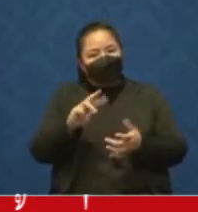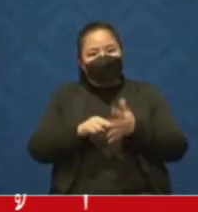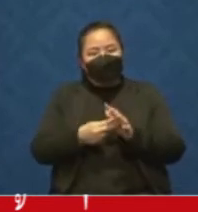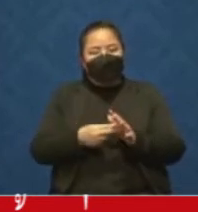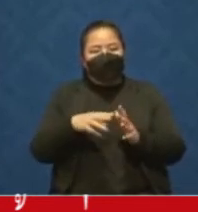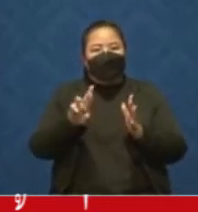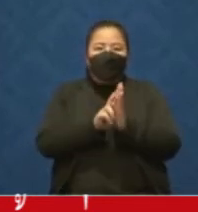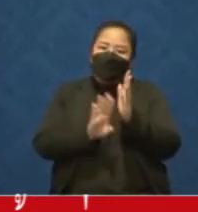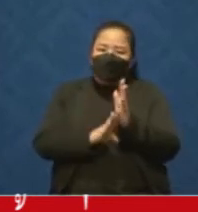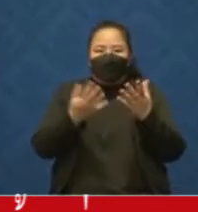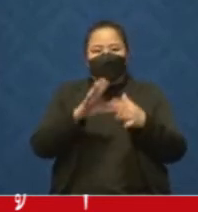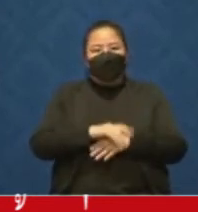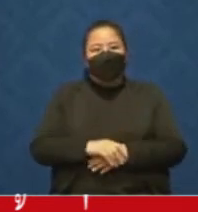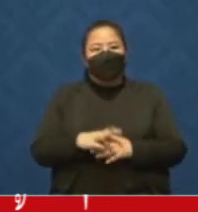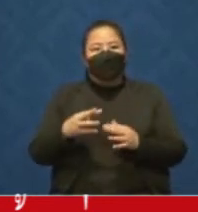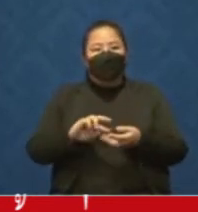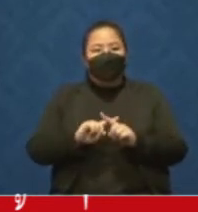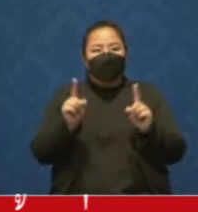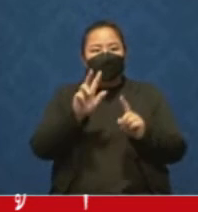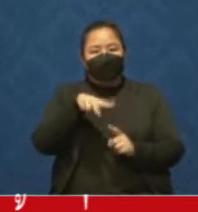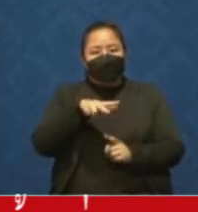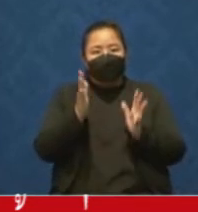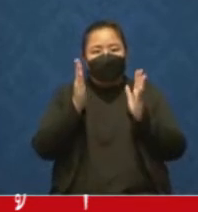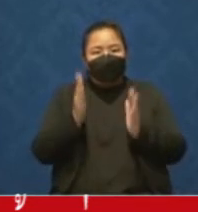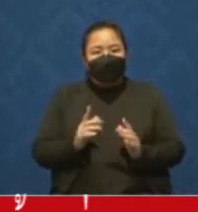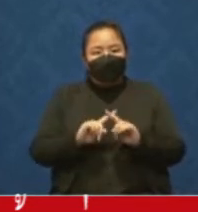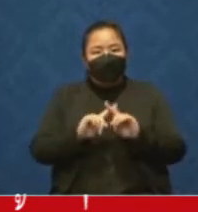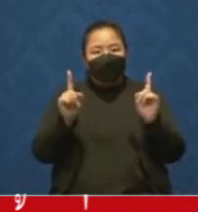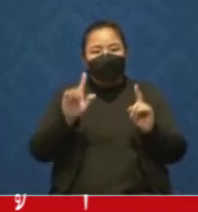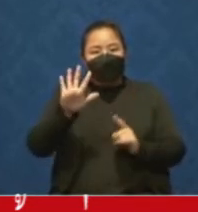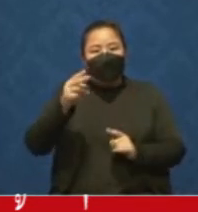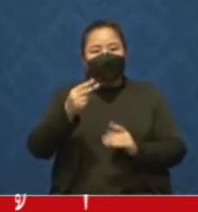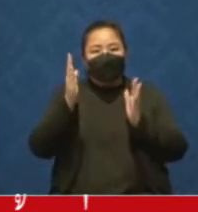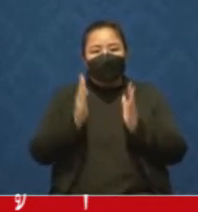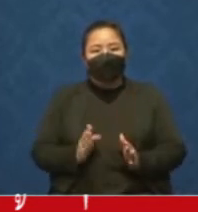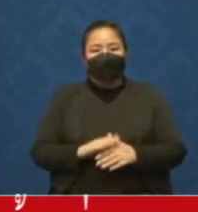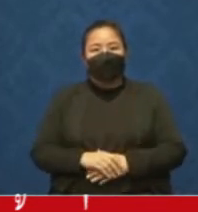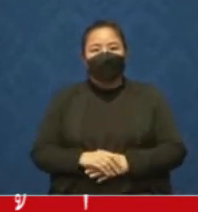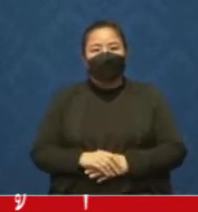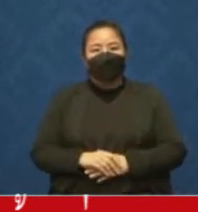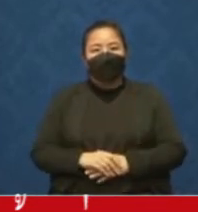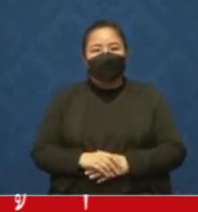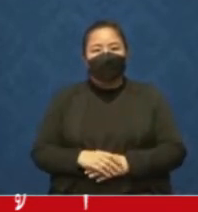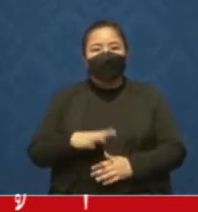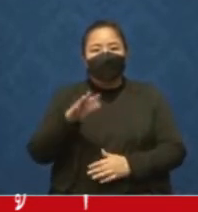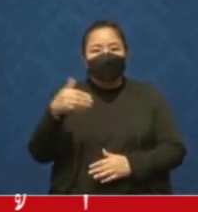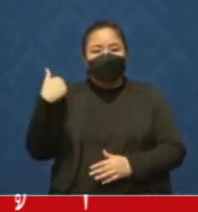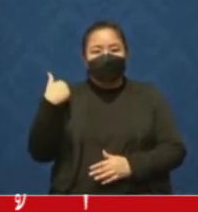านเพราฉนั้น 3,000 คนจึงแตกต่างจากความจริง 50,000 คนบางคนก็บอกว่า